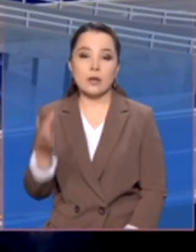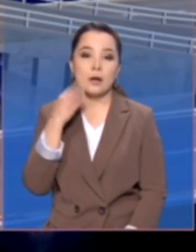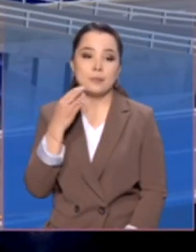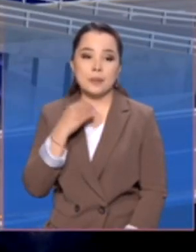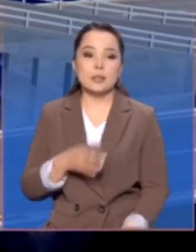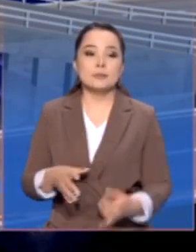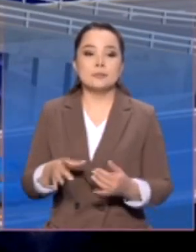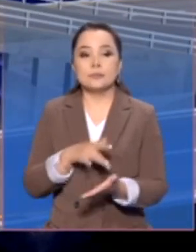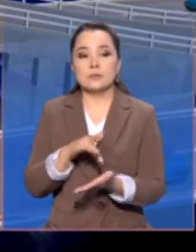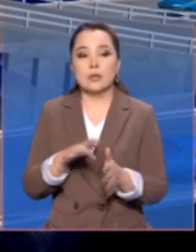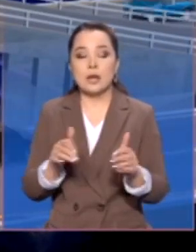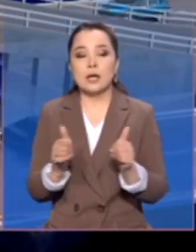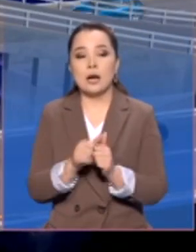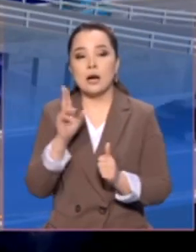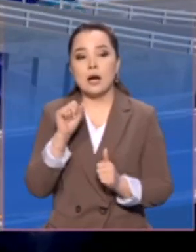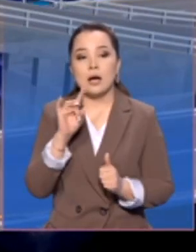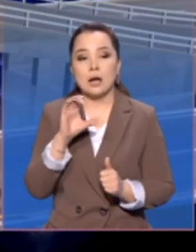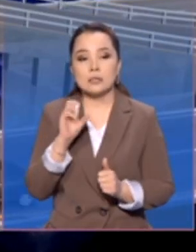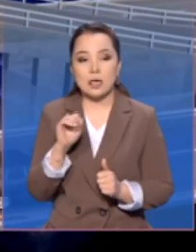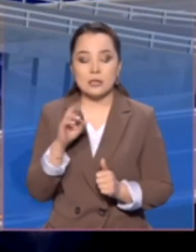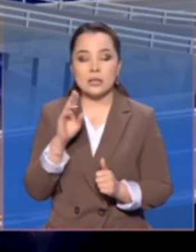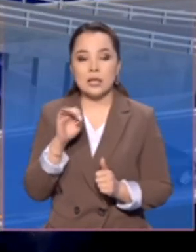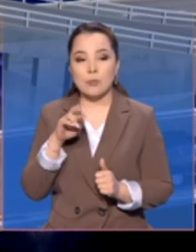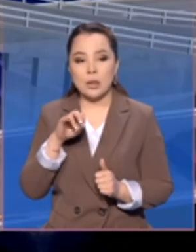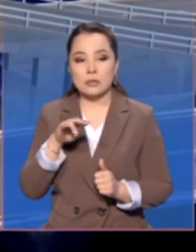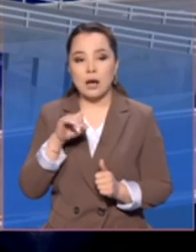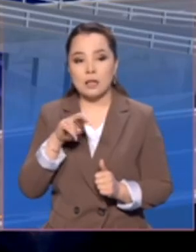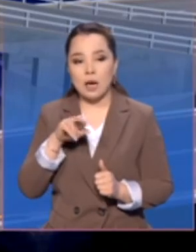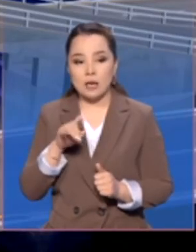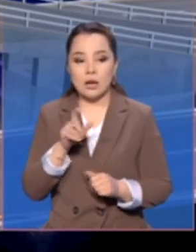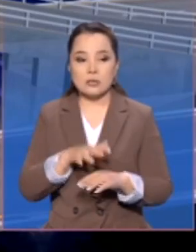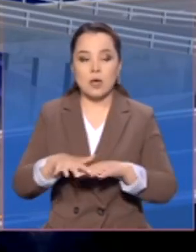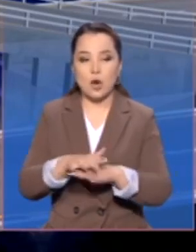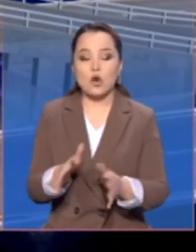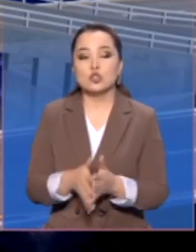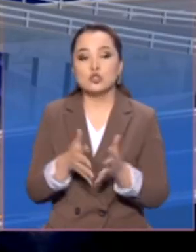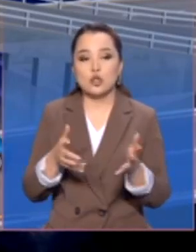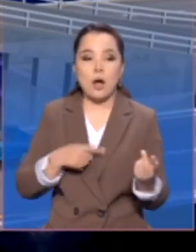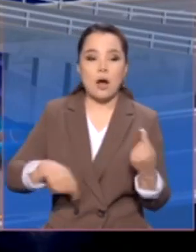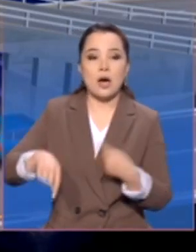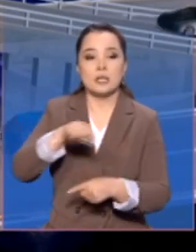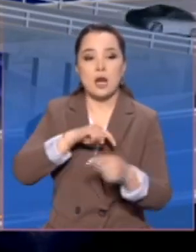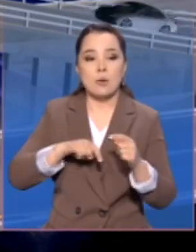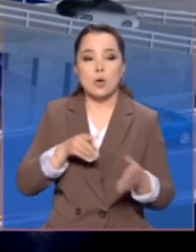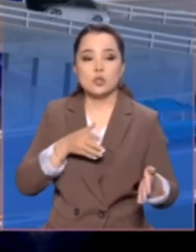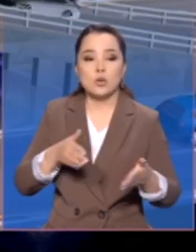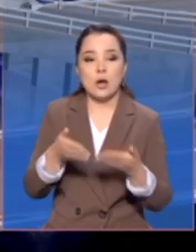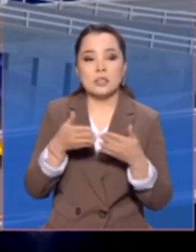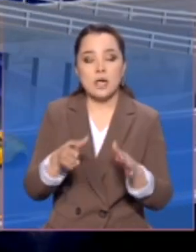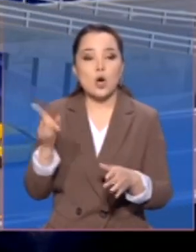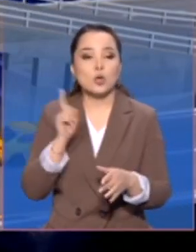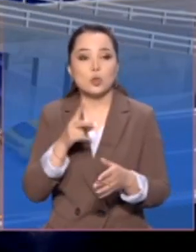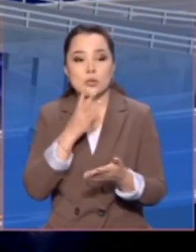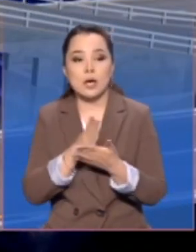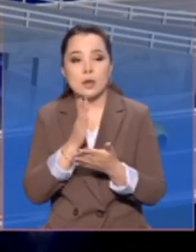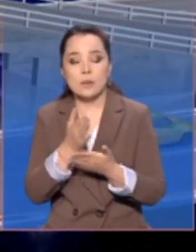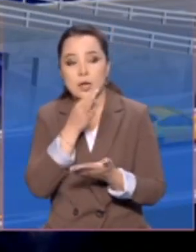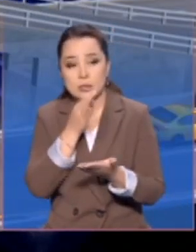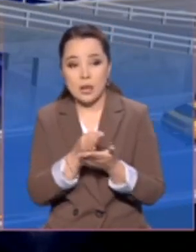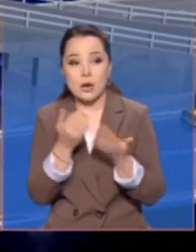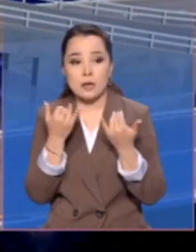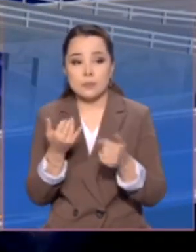Алматыға іргелес жатқан Қарасай, Іле мен Талғар аудандарының халқы үлкен айналма жолдың ашылуын тағатсыздана күтіп отырғаны